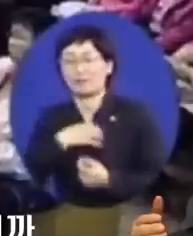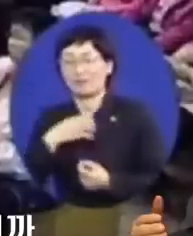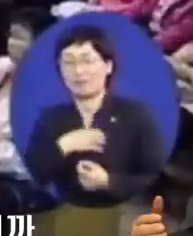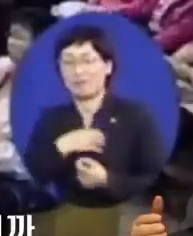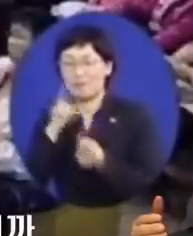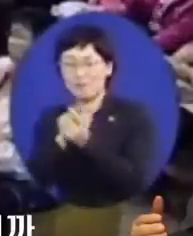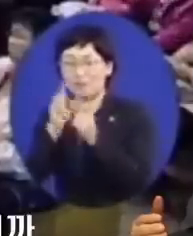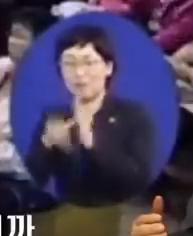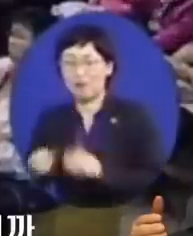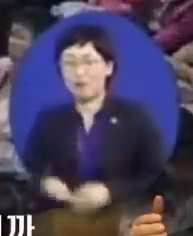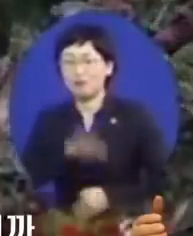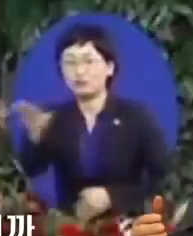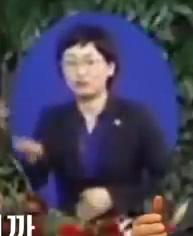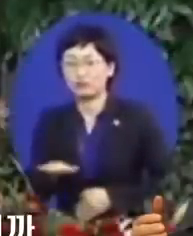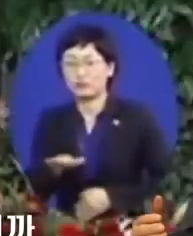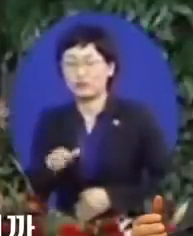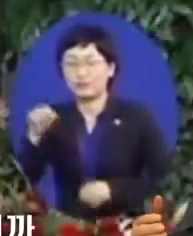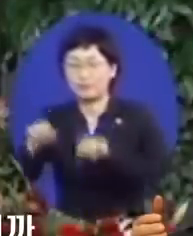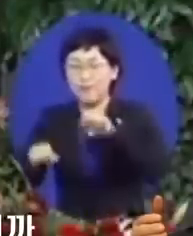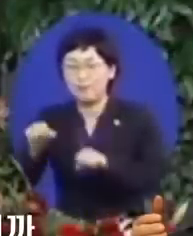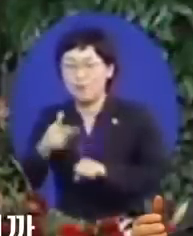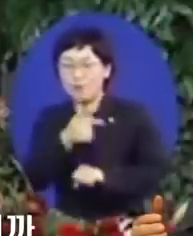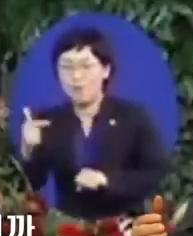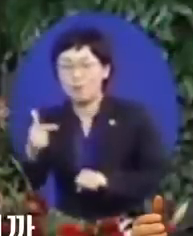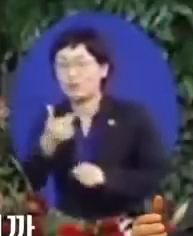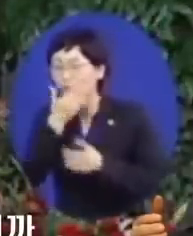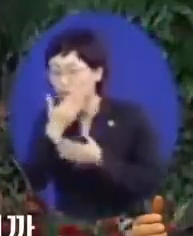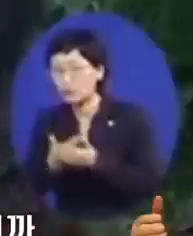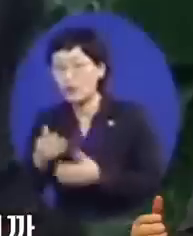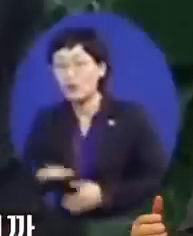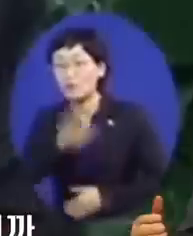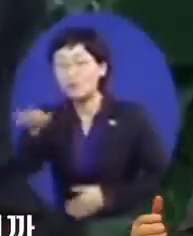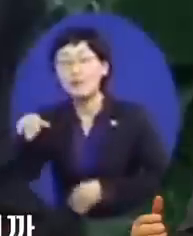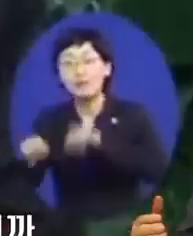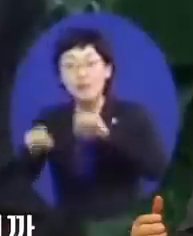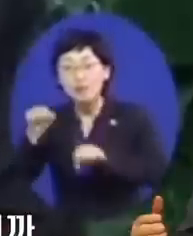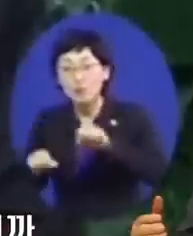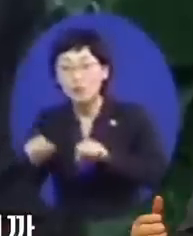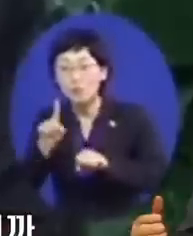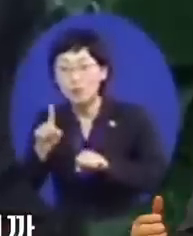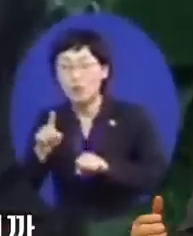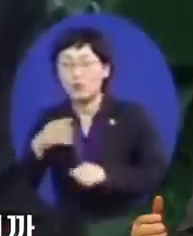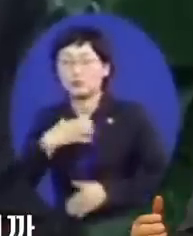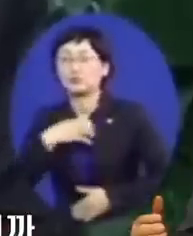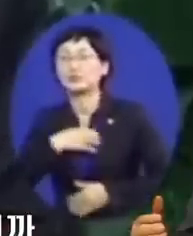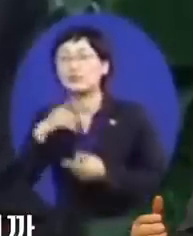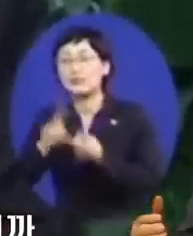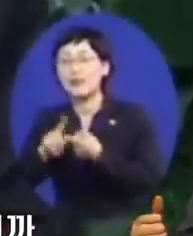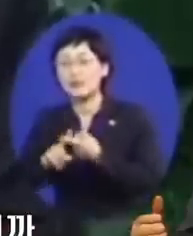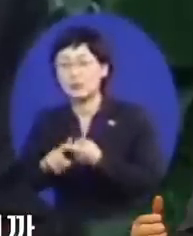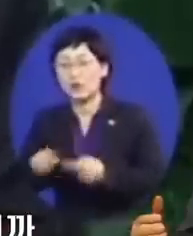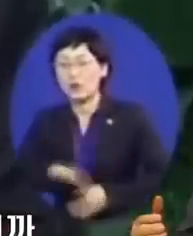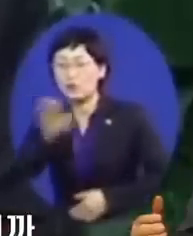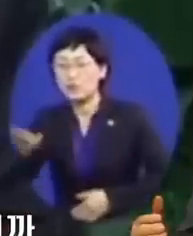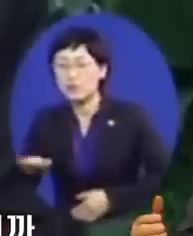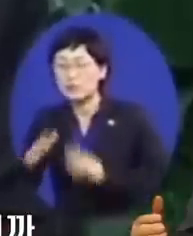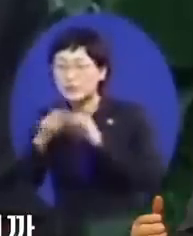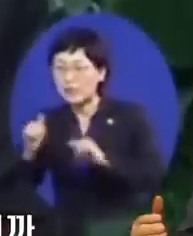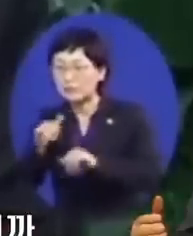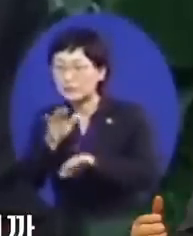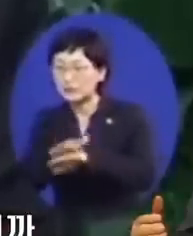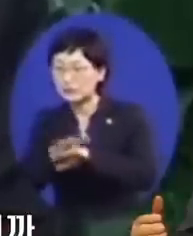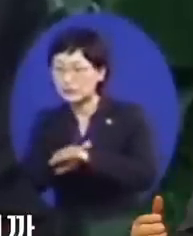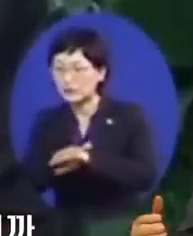우리의 태도가 매우 중요합니다. 우리의 태도란 이 위기에 대해서 내가 인간의 수단과 방법과